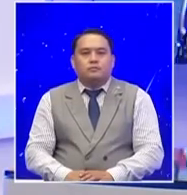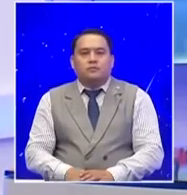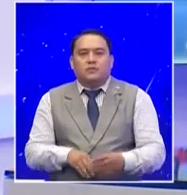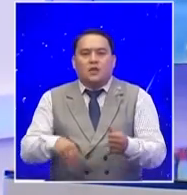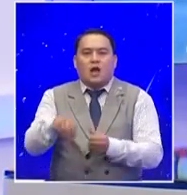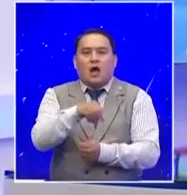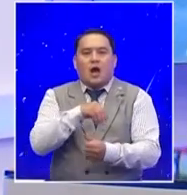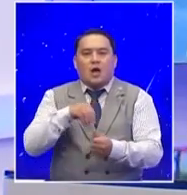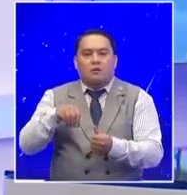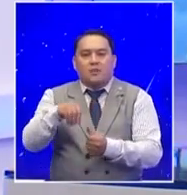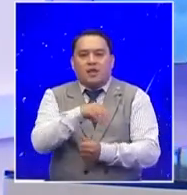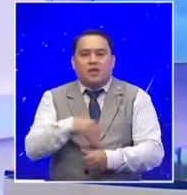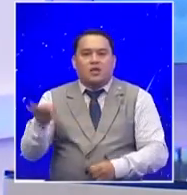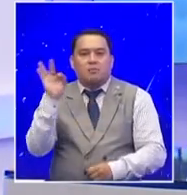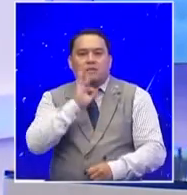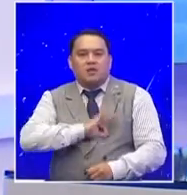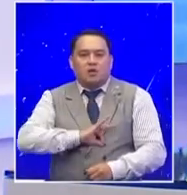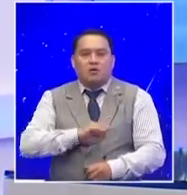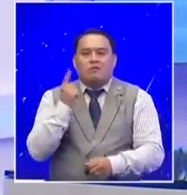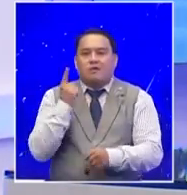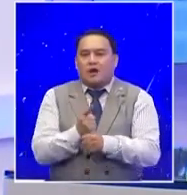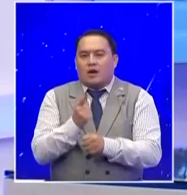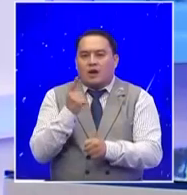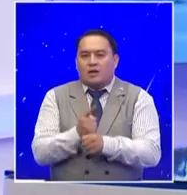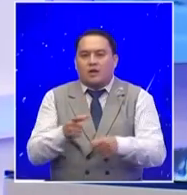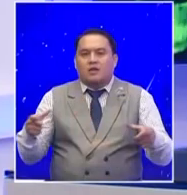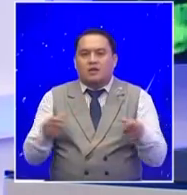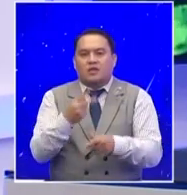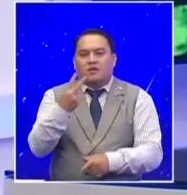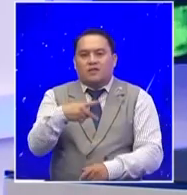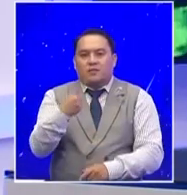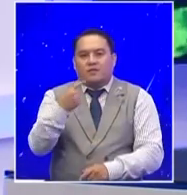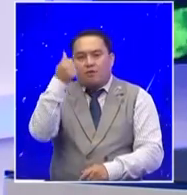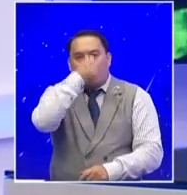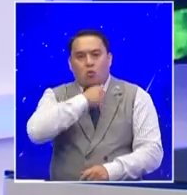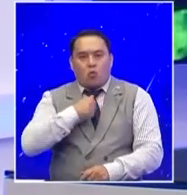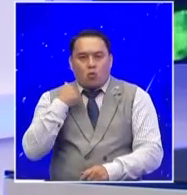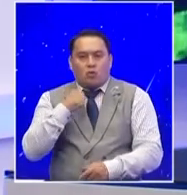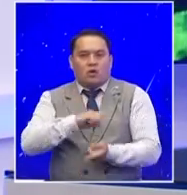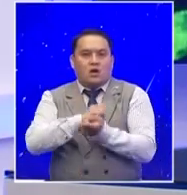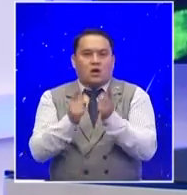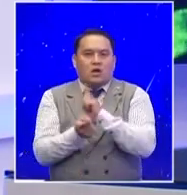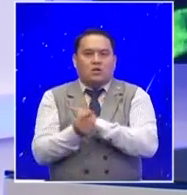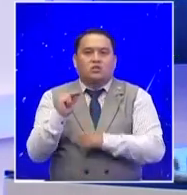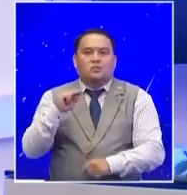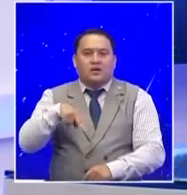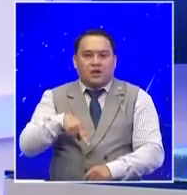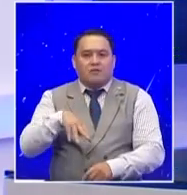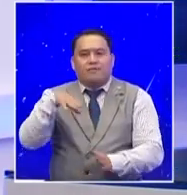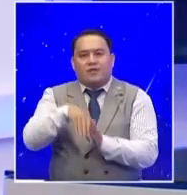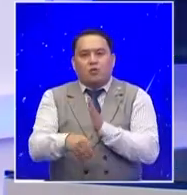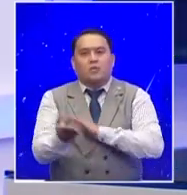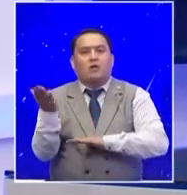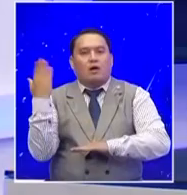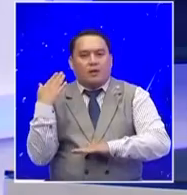Правительство Армении приняло решение ввести в стране карантин до 2021 года. Он заменит режим чрезвычайного положения, введенный